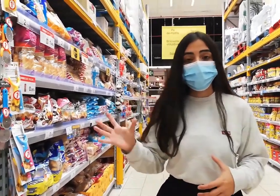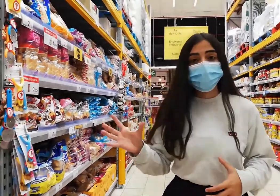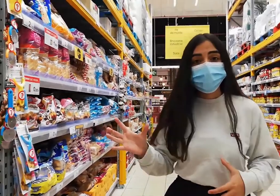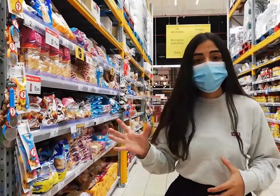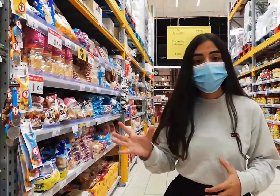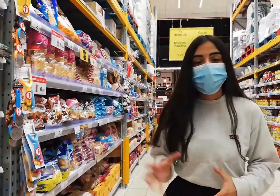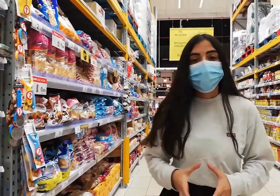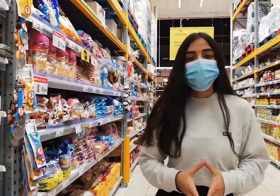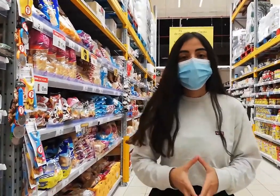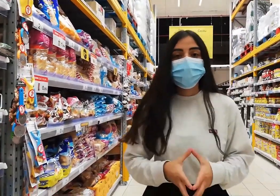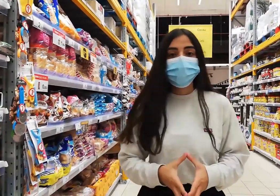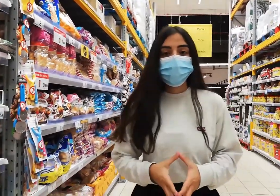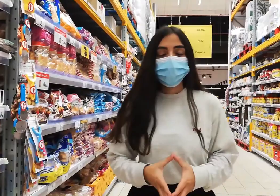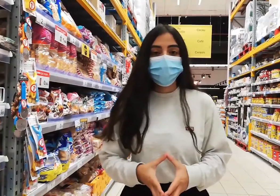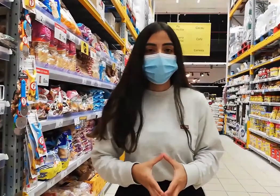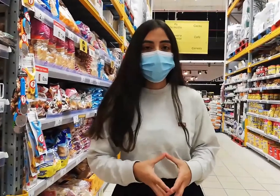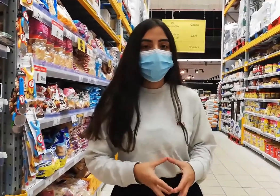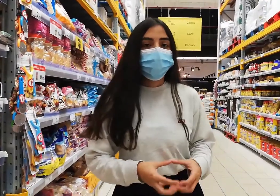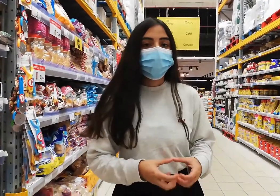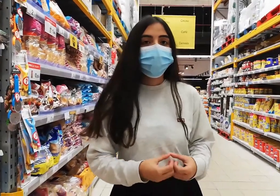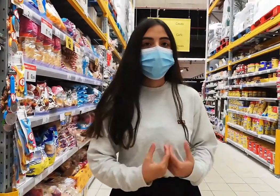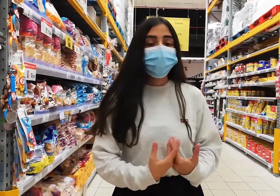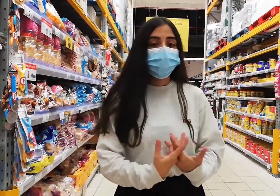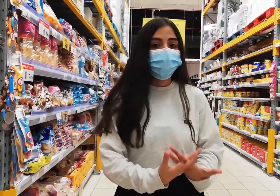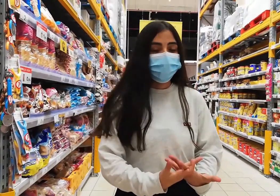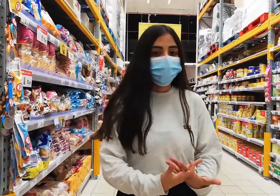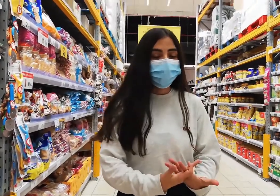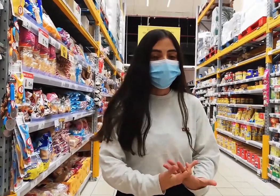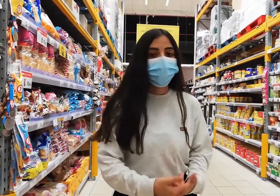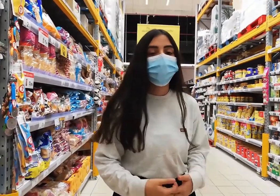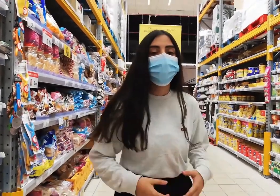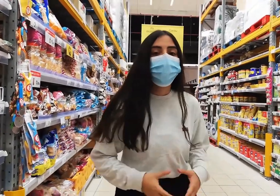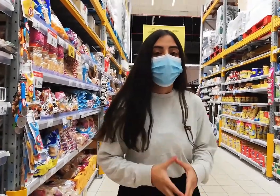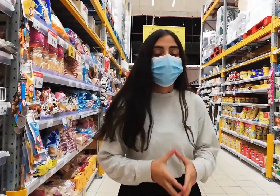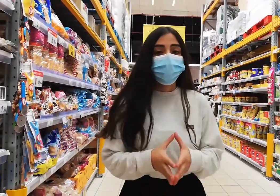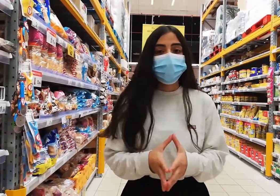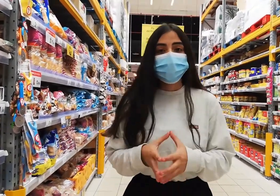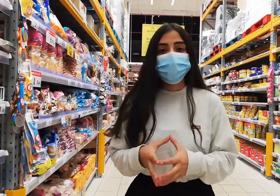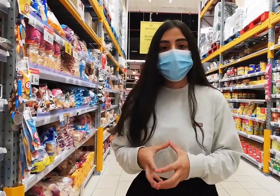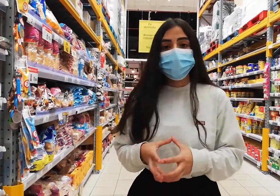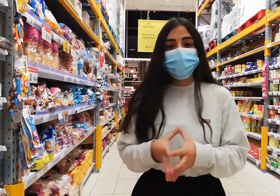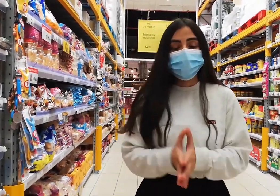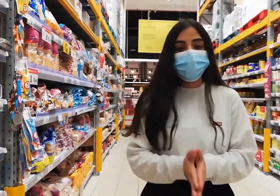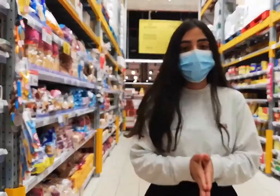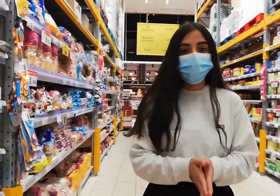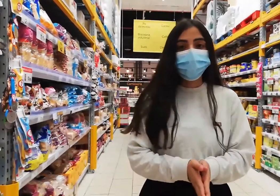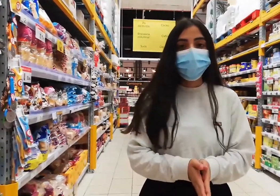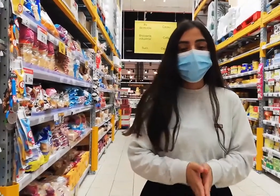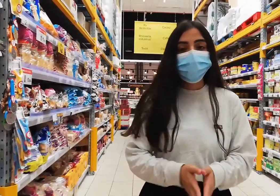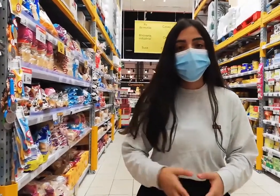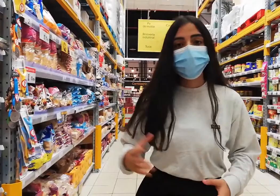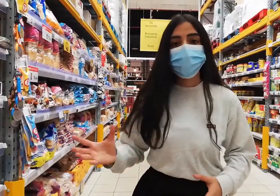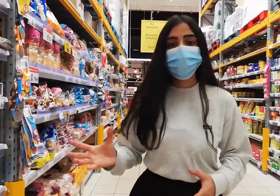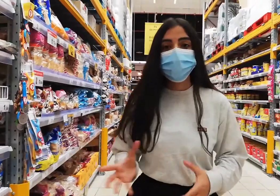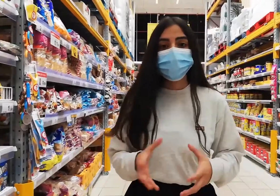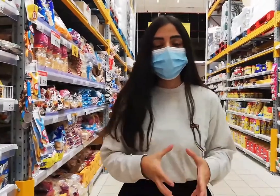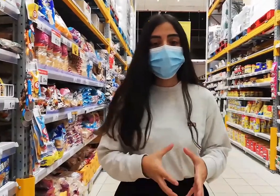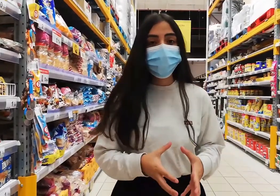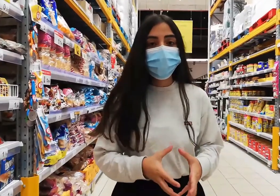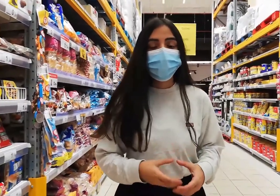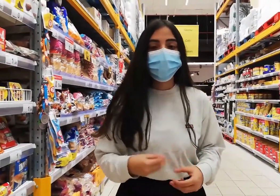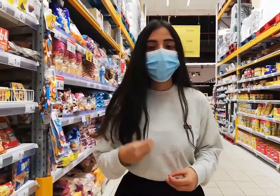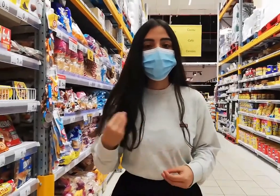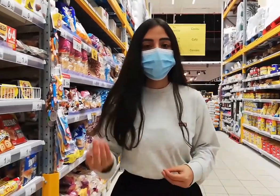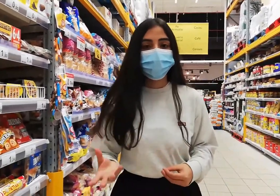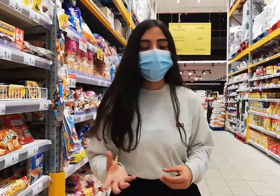diferents productes i fer-los passar per un procés d'anàlisi. Després de tenir els productes, es va anar al